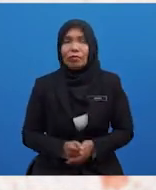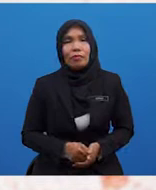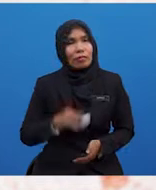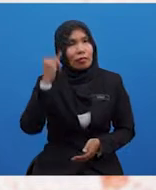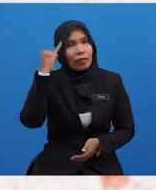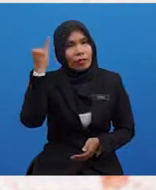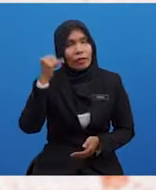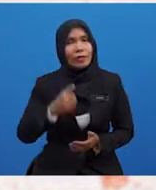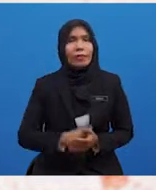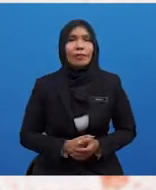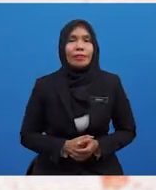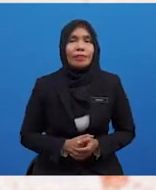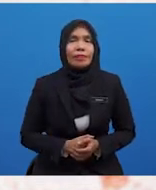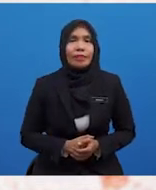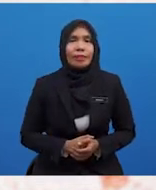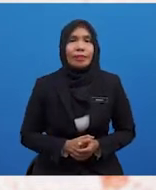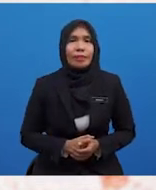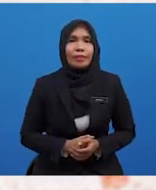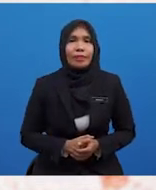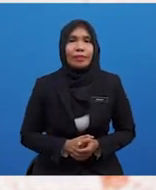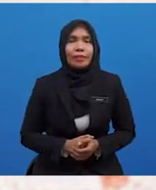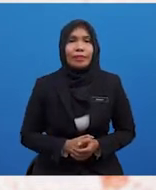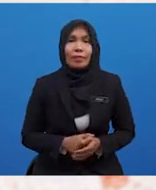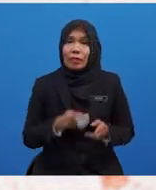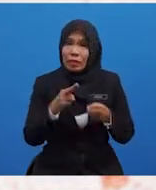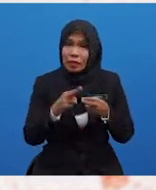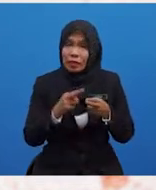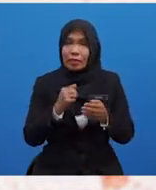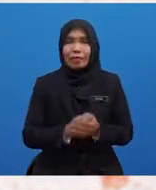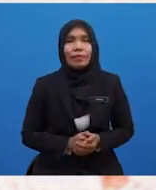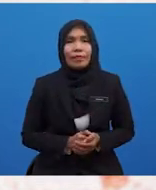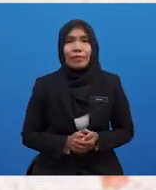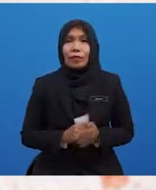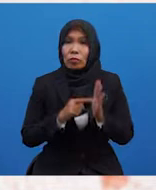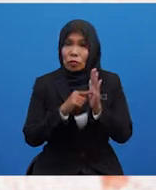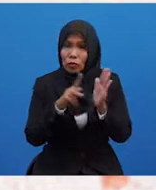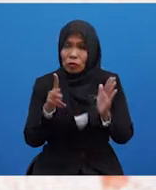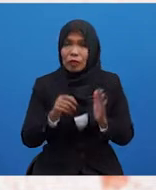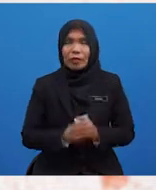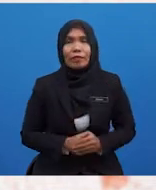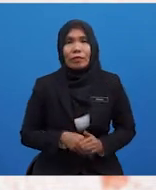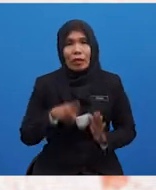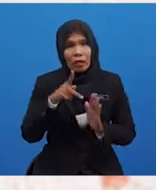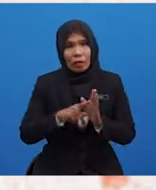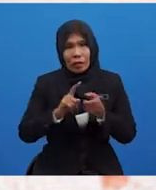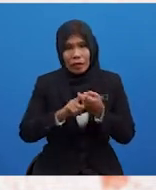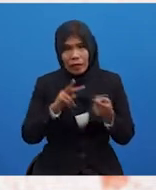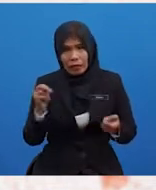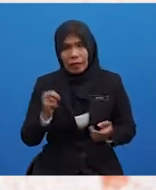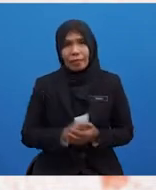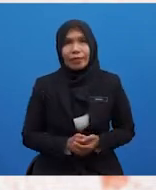ke dalam kategori. Secara ringkas, menunjukkan perkaitan